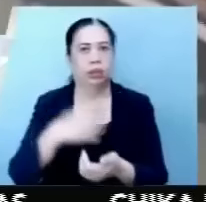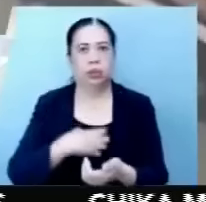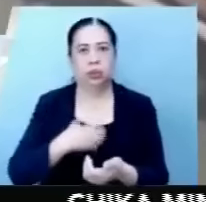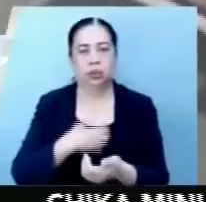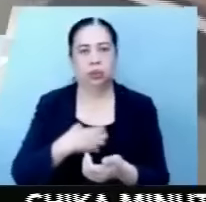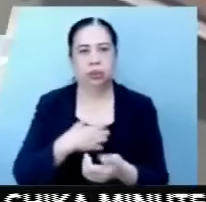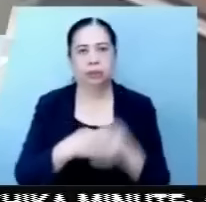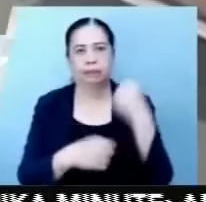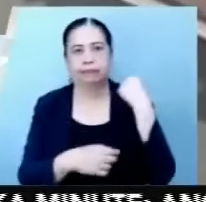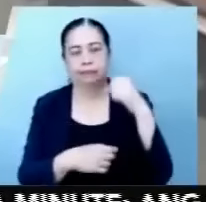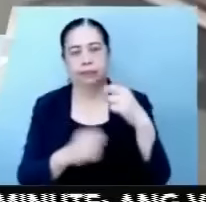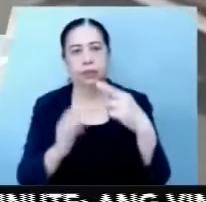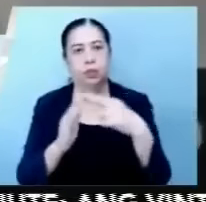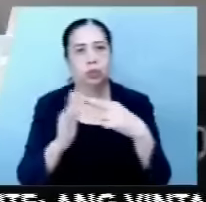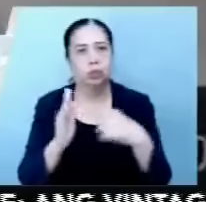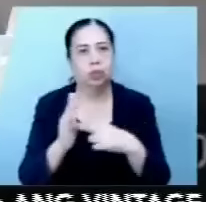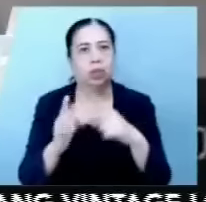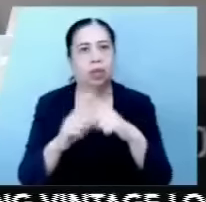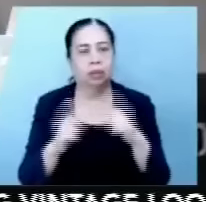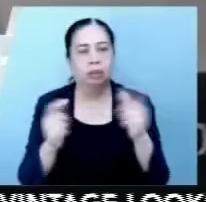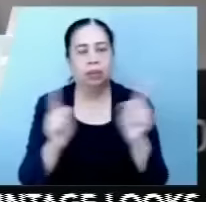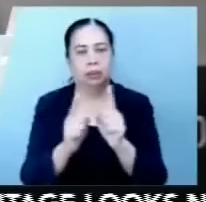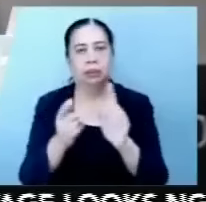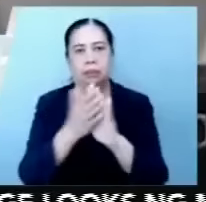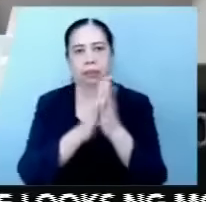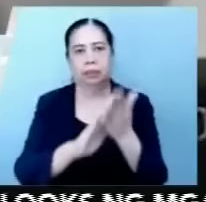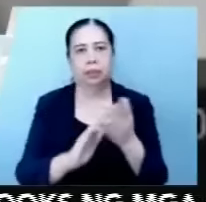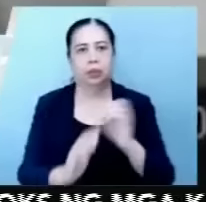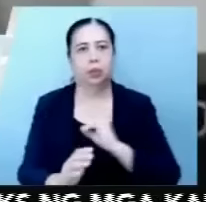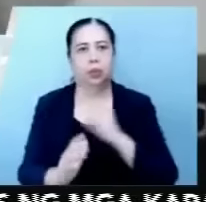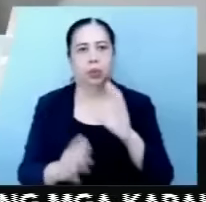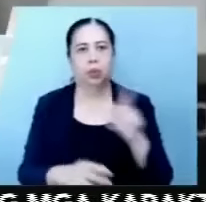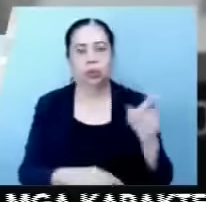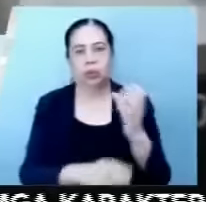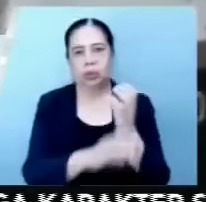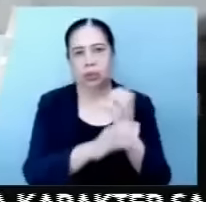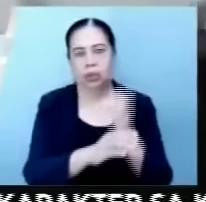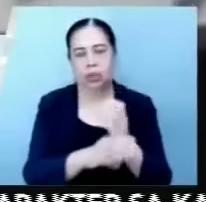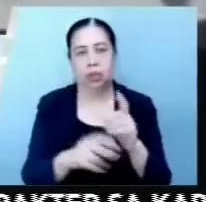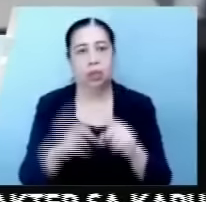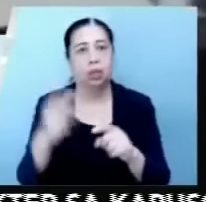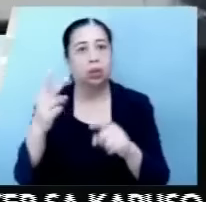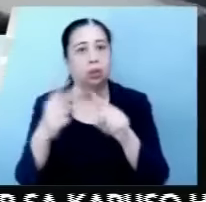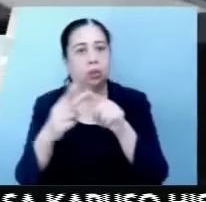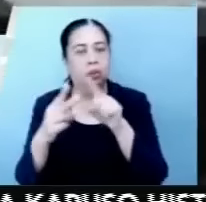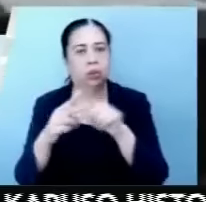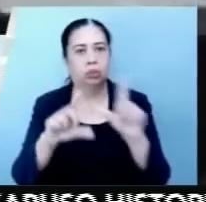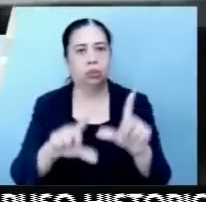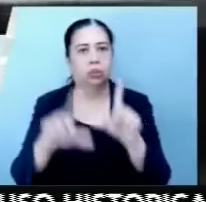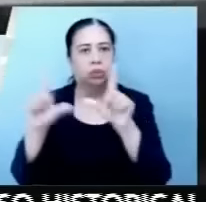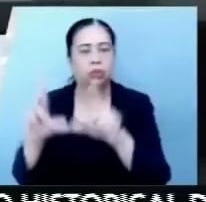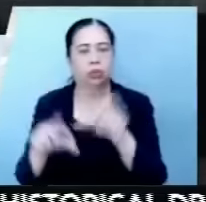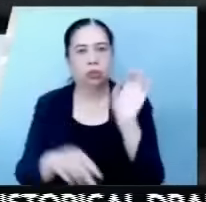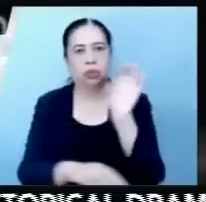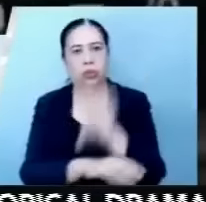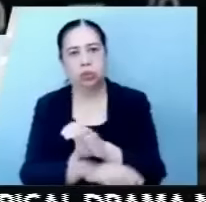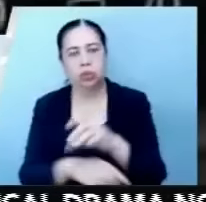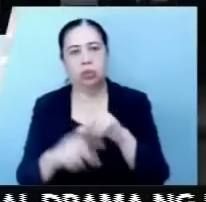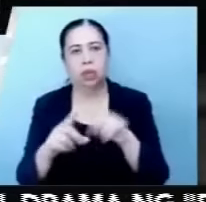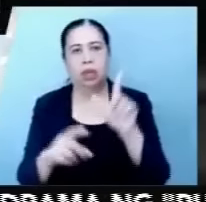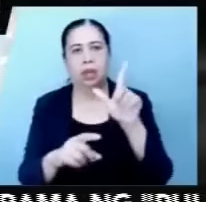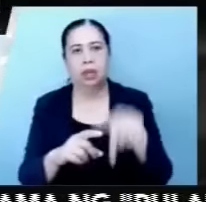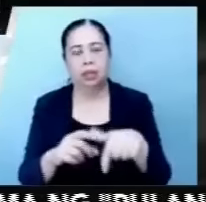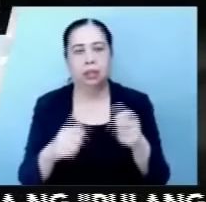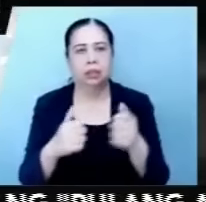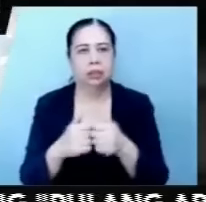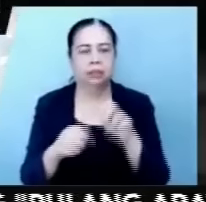ng ordinansa pero nakipag-areglo na sa may-ari ng sasakyan. Habang dalawa ang inakusahan ng coercion. Pero kalaunan, inatras